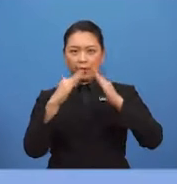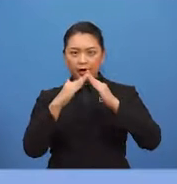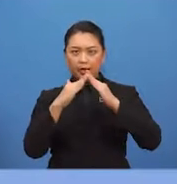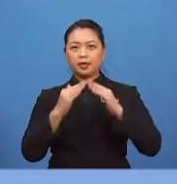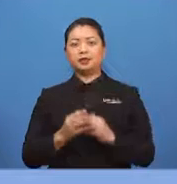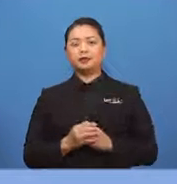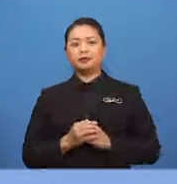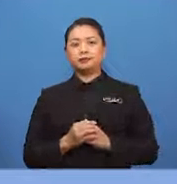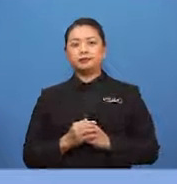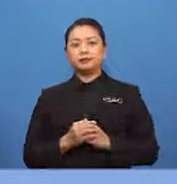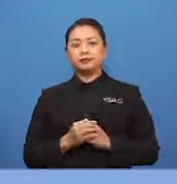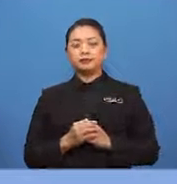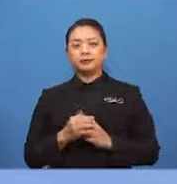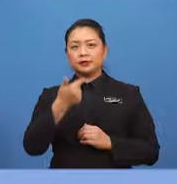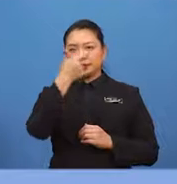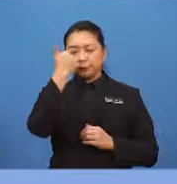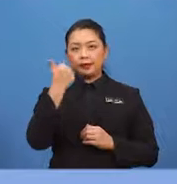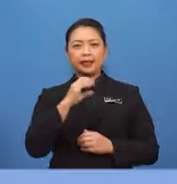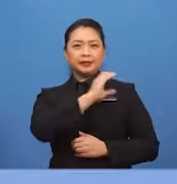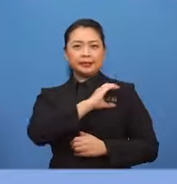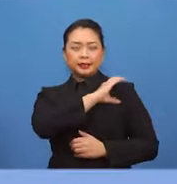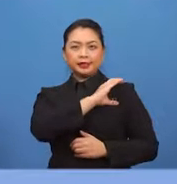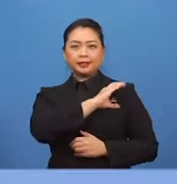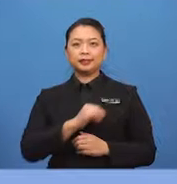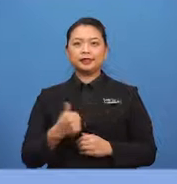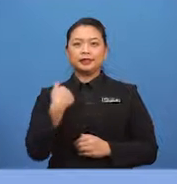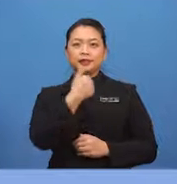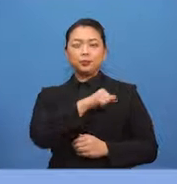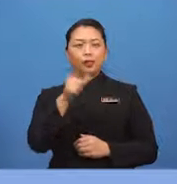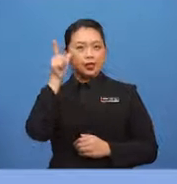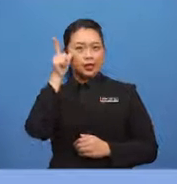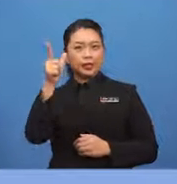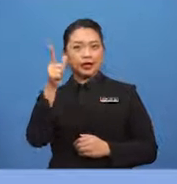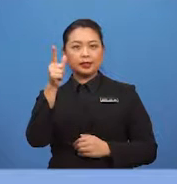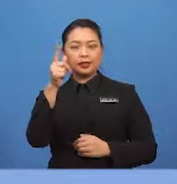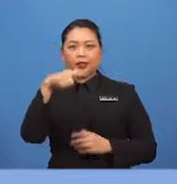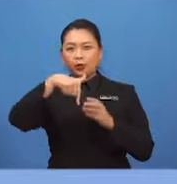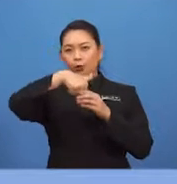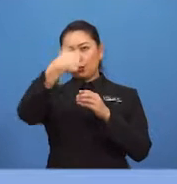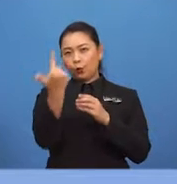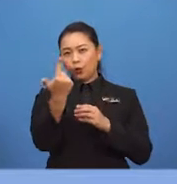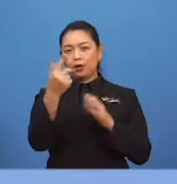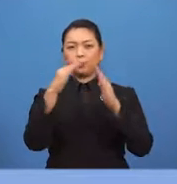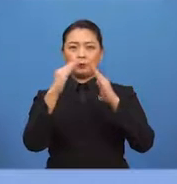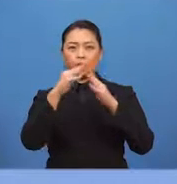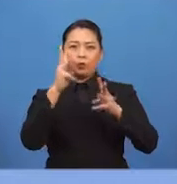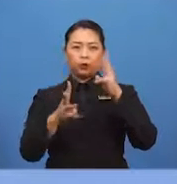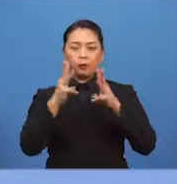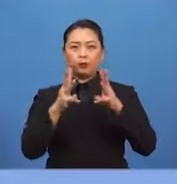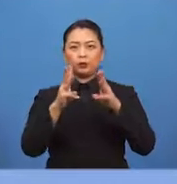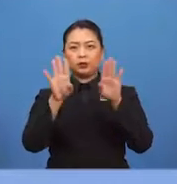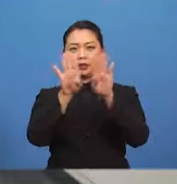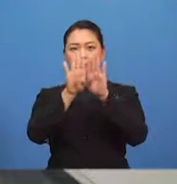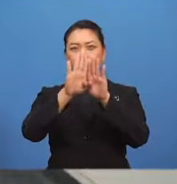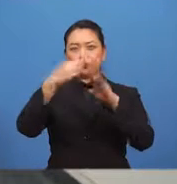kita. Disebabkan cirinya, kita boleh melihat pemandangan di luar rumah walaupun tingkap